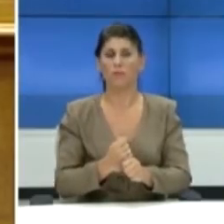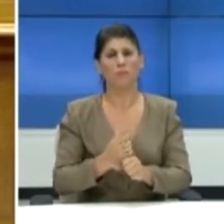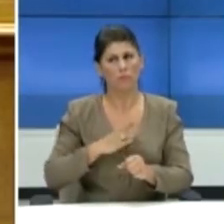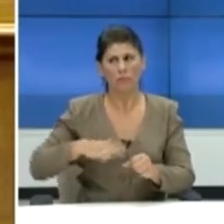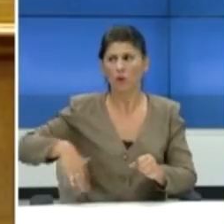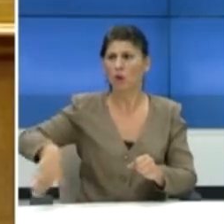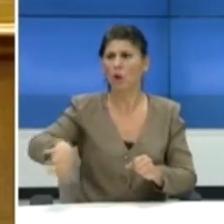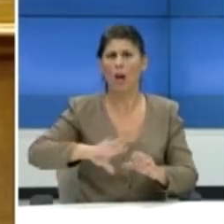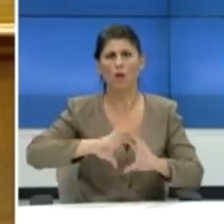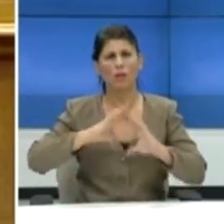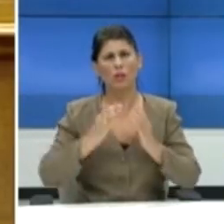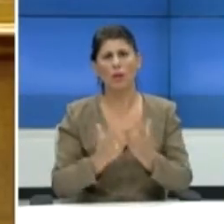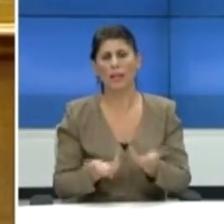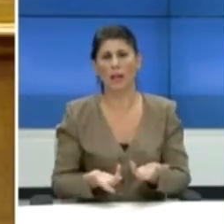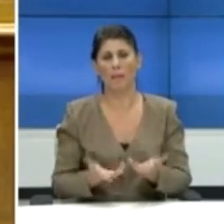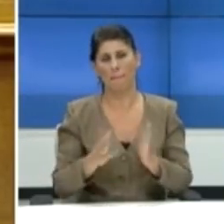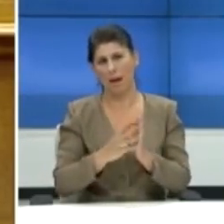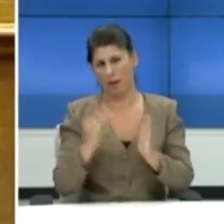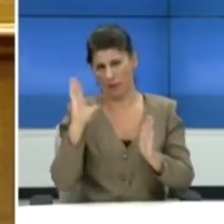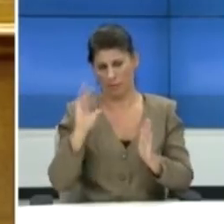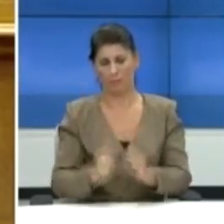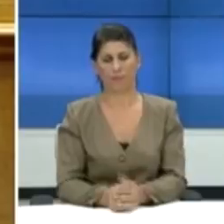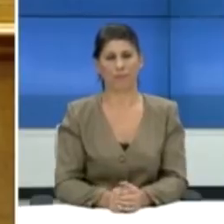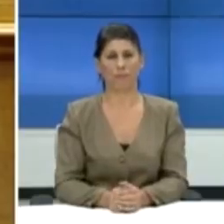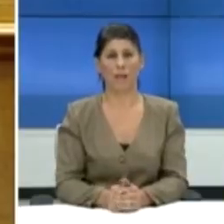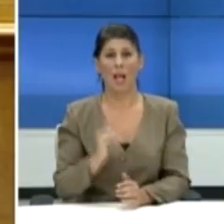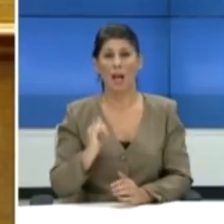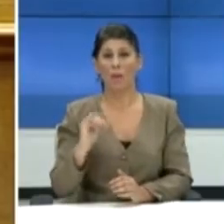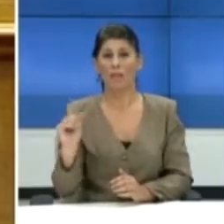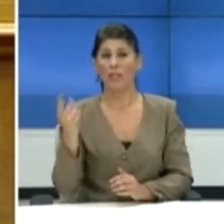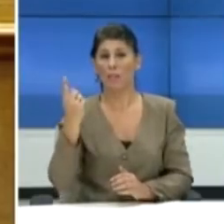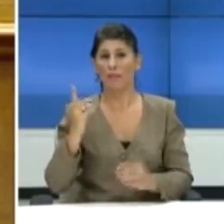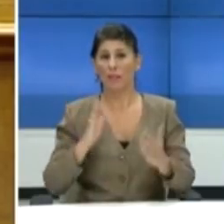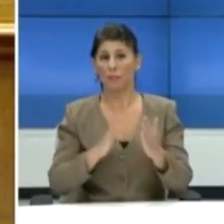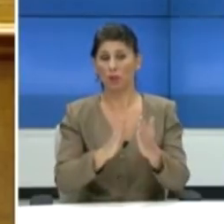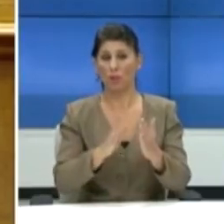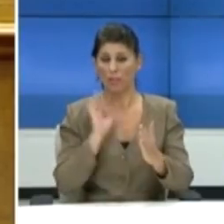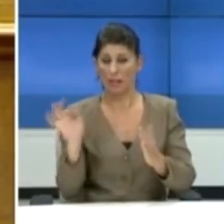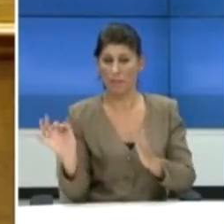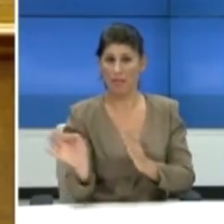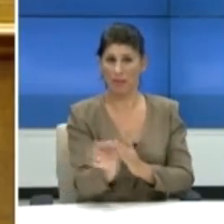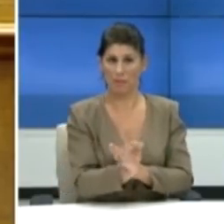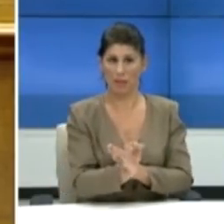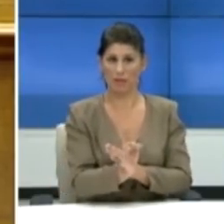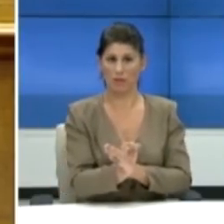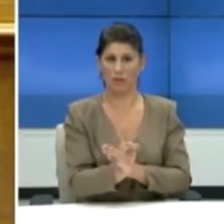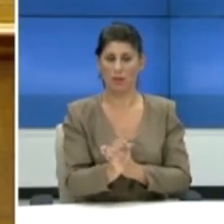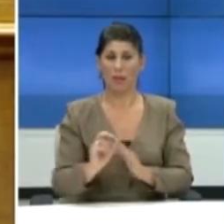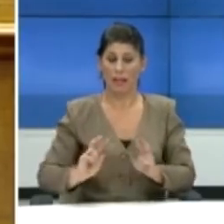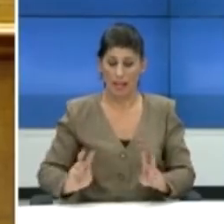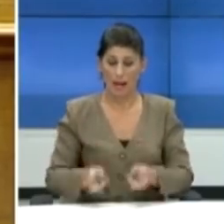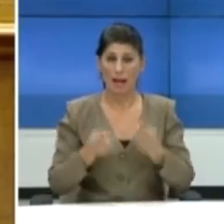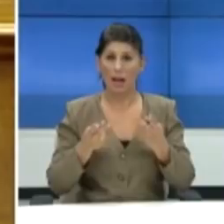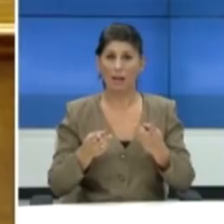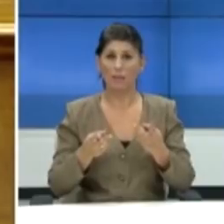λαών συνολικά. Για παράδειγμα, ακόμα και η θεραπευτική αντιμετώπιση της πανδημίας, η